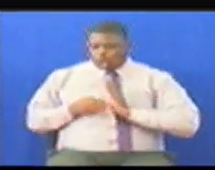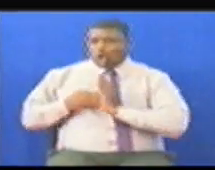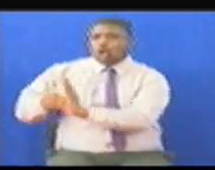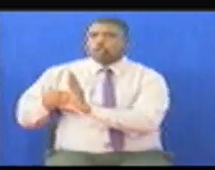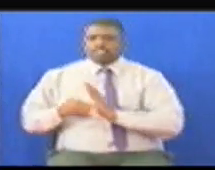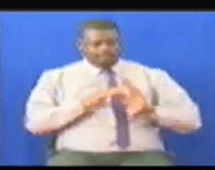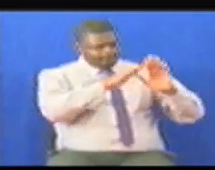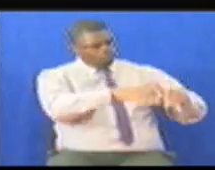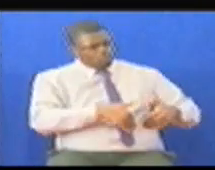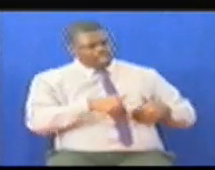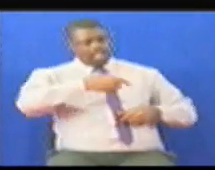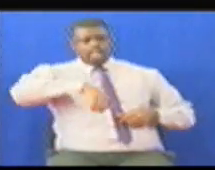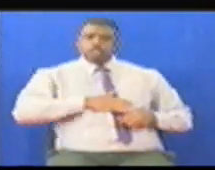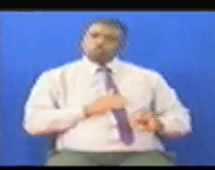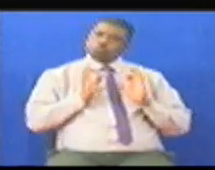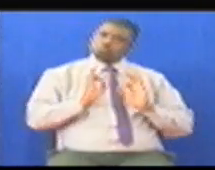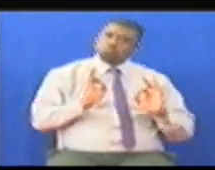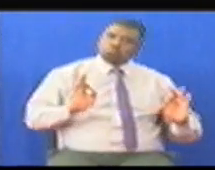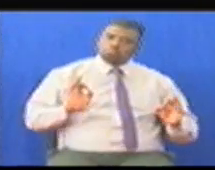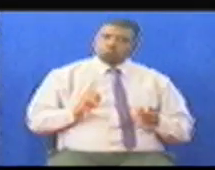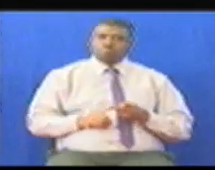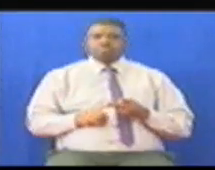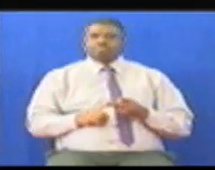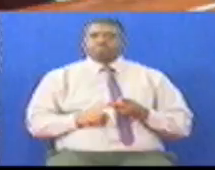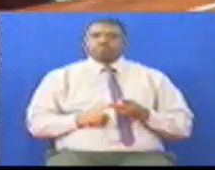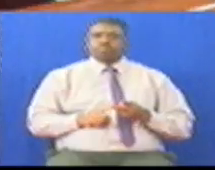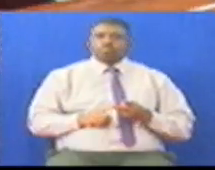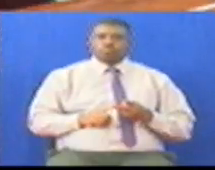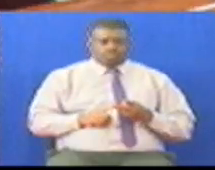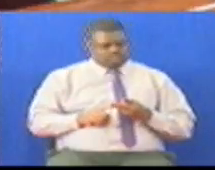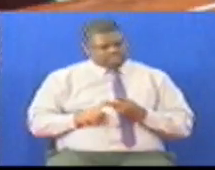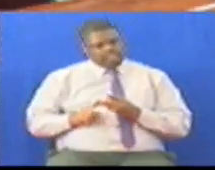kwa umakini, busara na hekima kubwa.